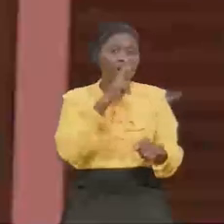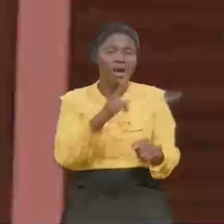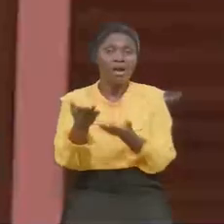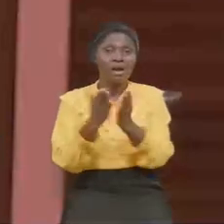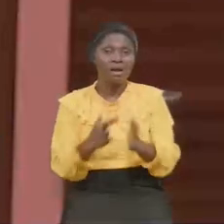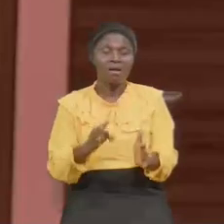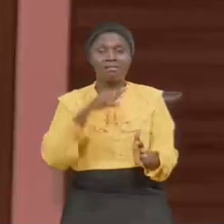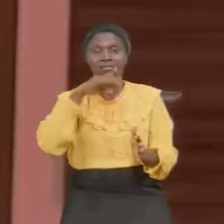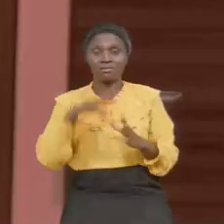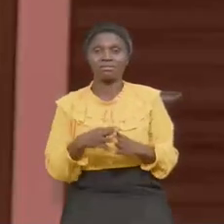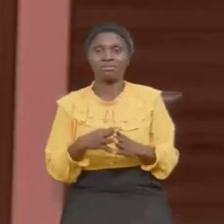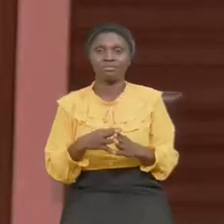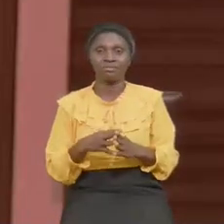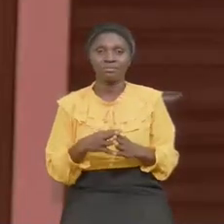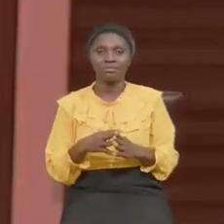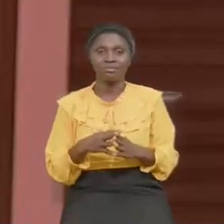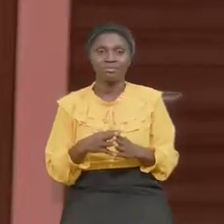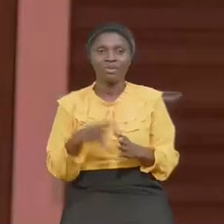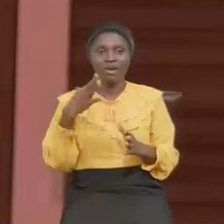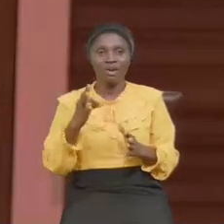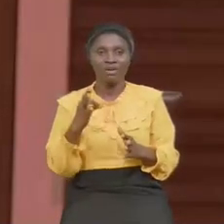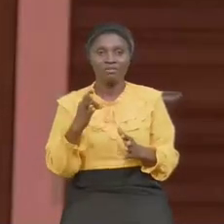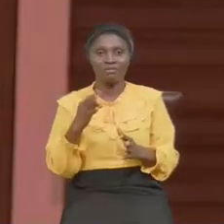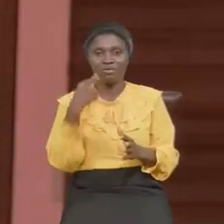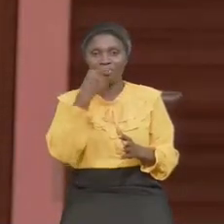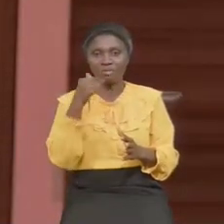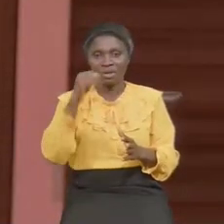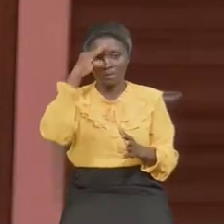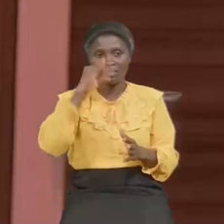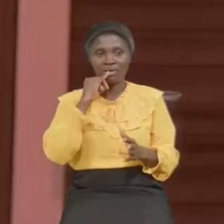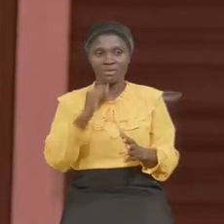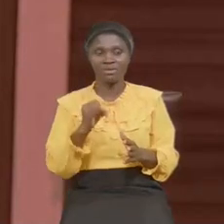Car chacun est esclave de ce qui a triomphé de lui.